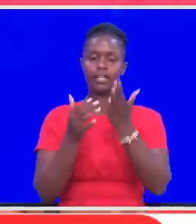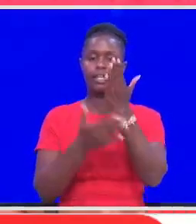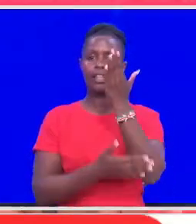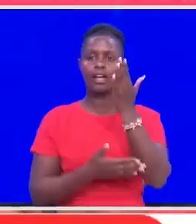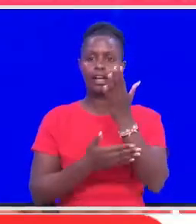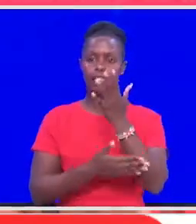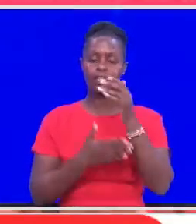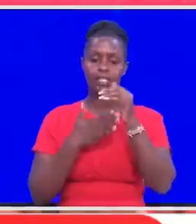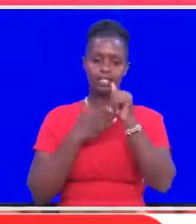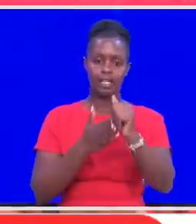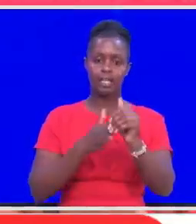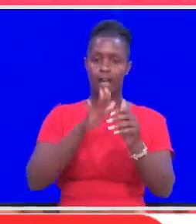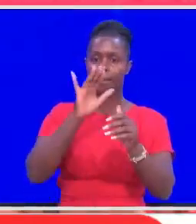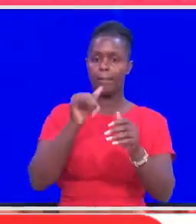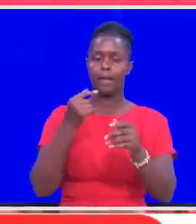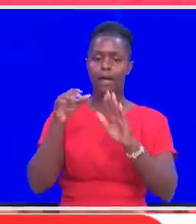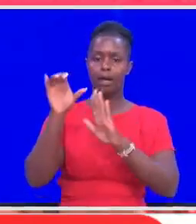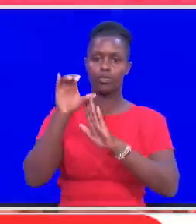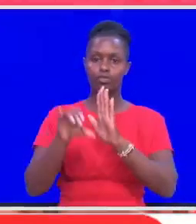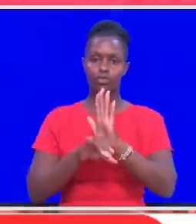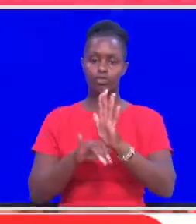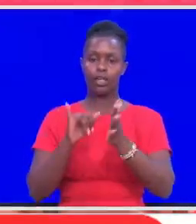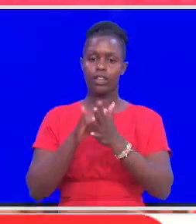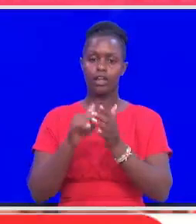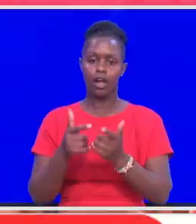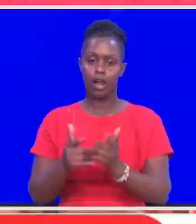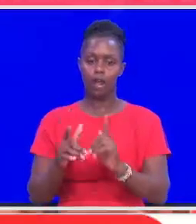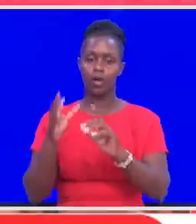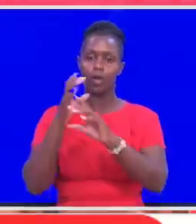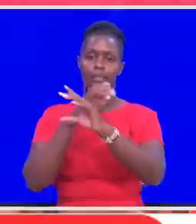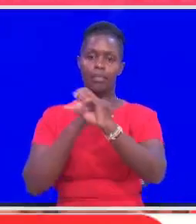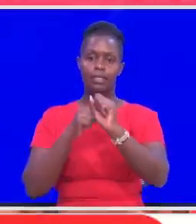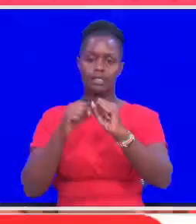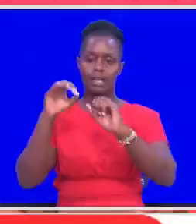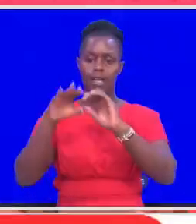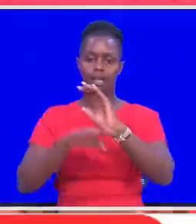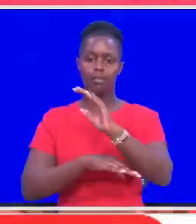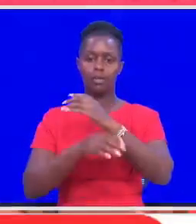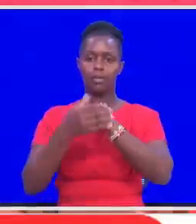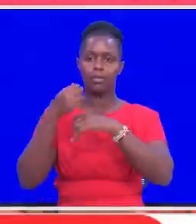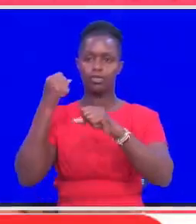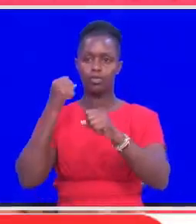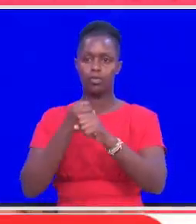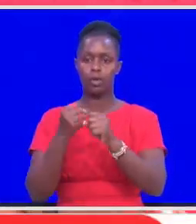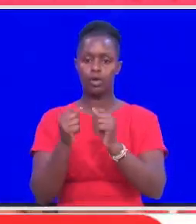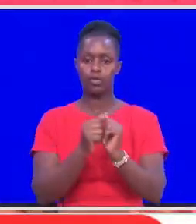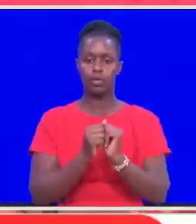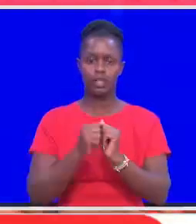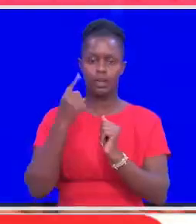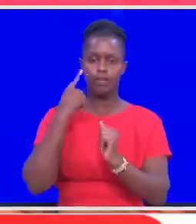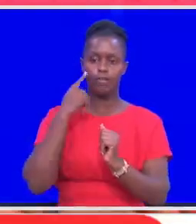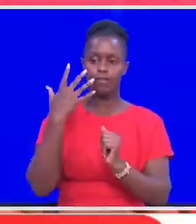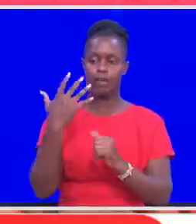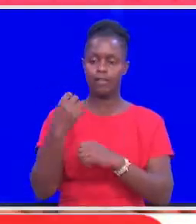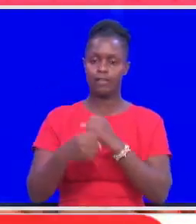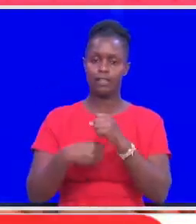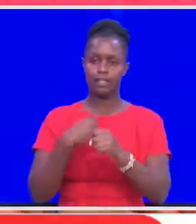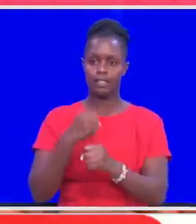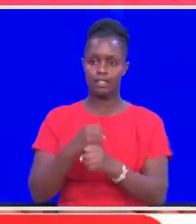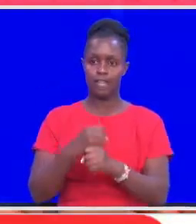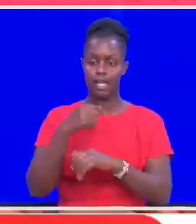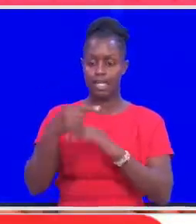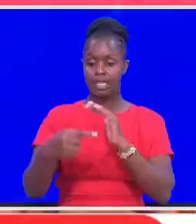na katiba ambayo inawaamuru rais na naibu rais kufanya kazi kwa pamoja kwa miaka mitano. Viongozi